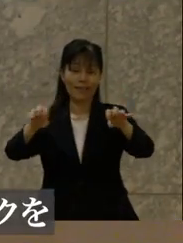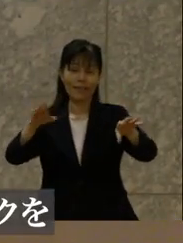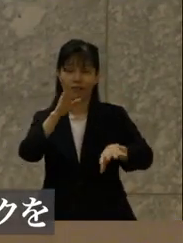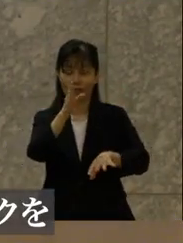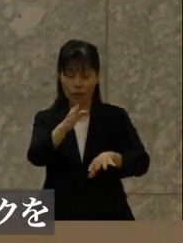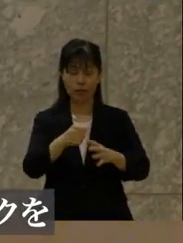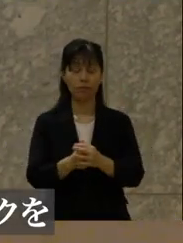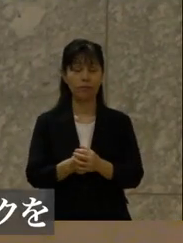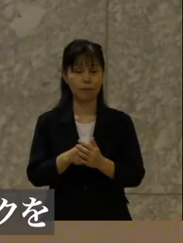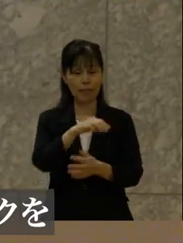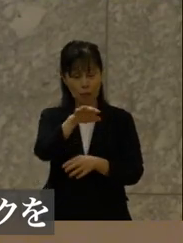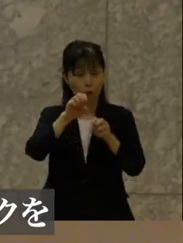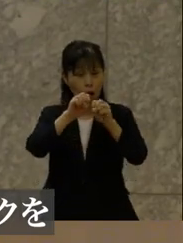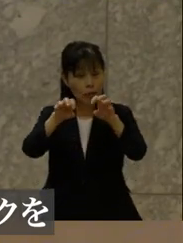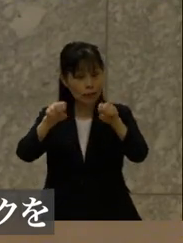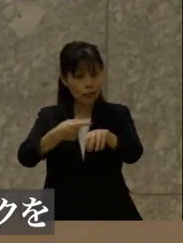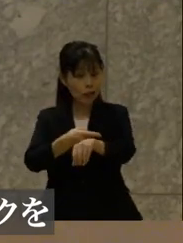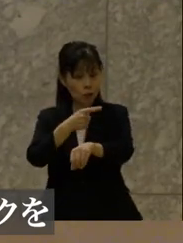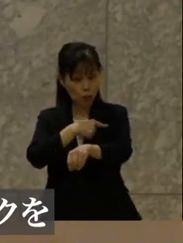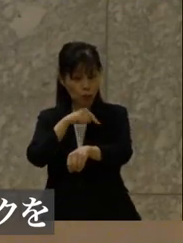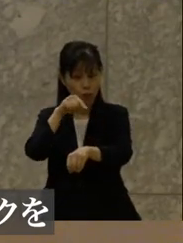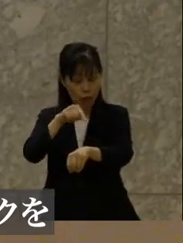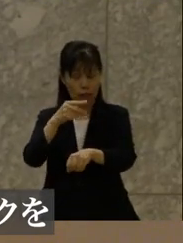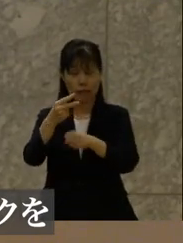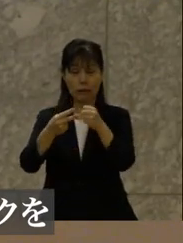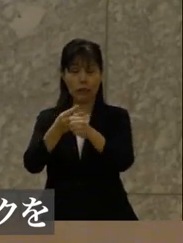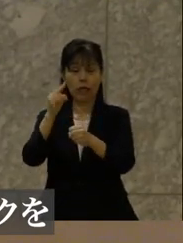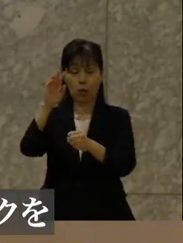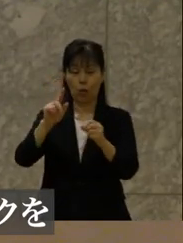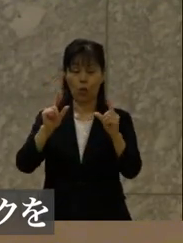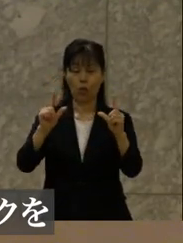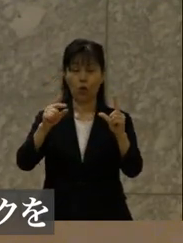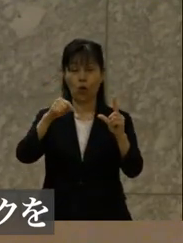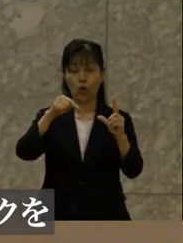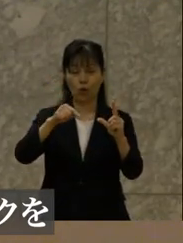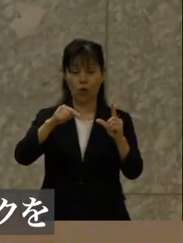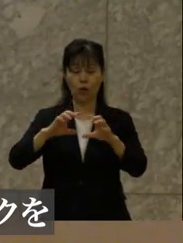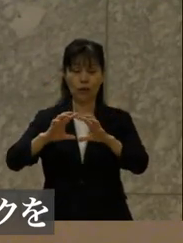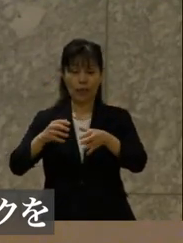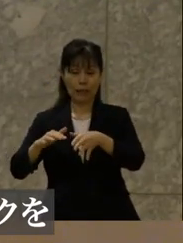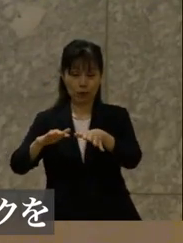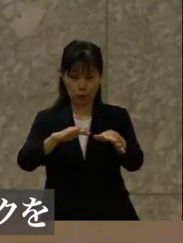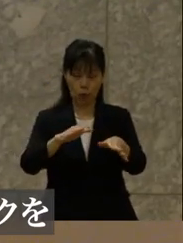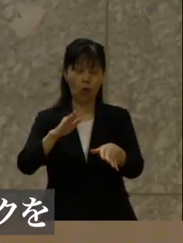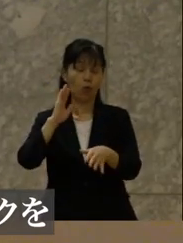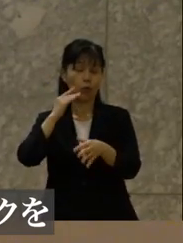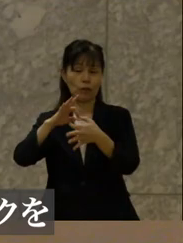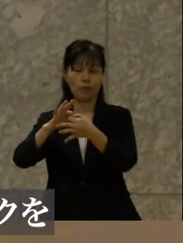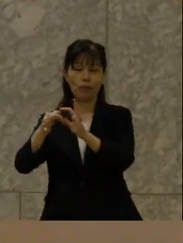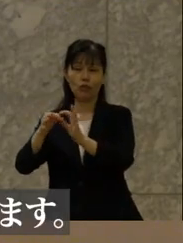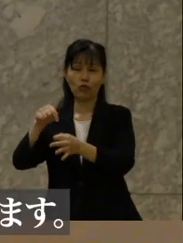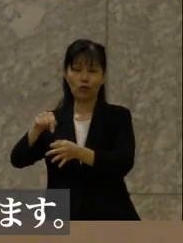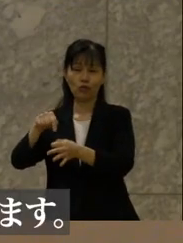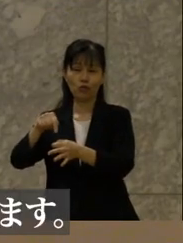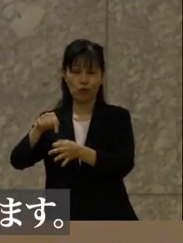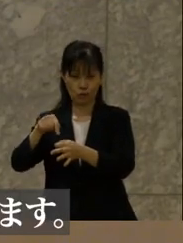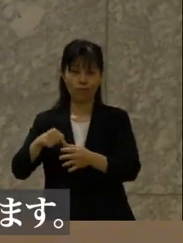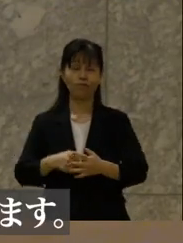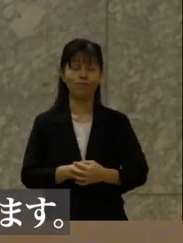様とその発信力が2年後の東京の世界陸上とそしてデフリンピックを